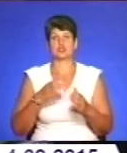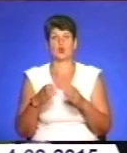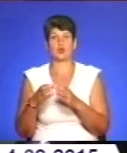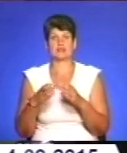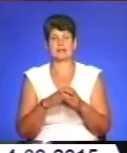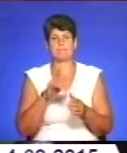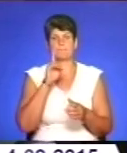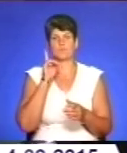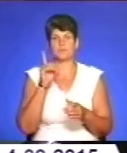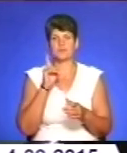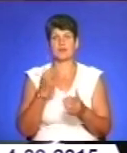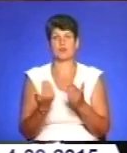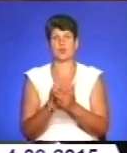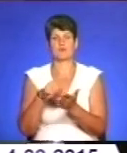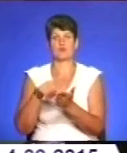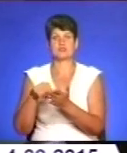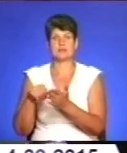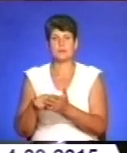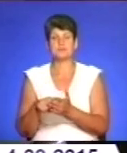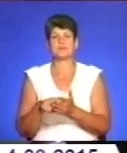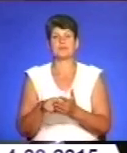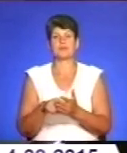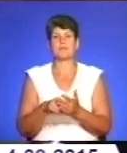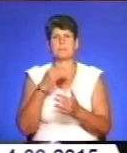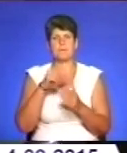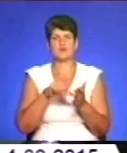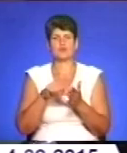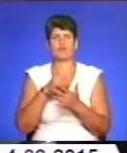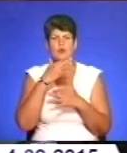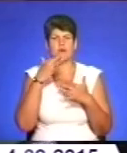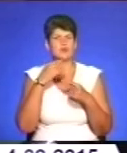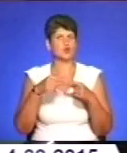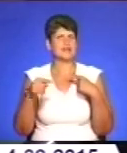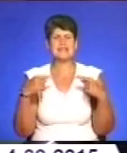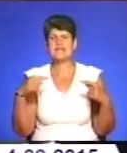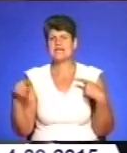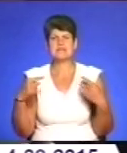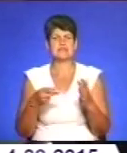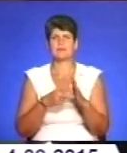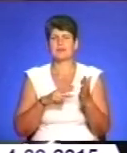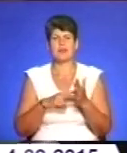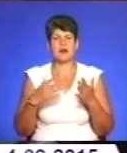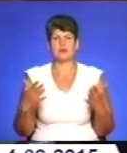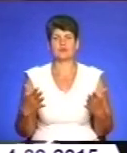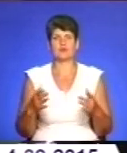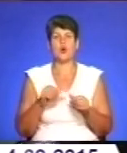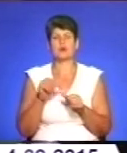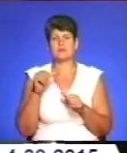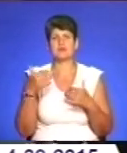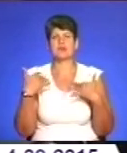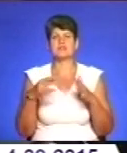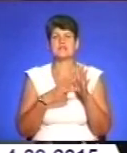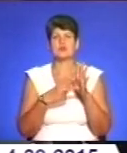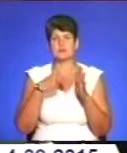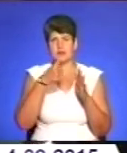нове дихання, можливо, нові постановки. Постановок у нас багато, різних, різноплавних. Деякі, я вже тут сьомий рік